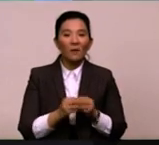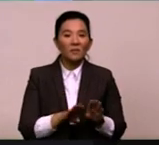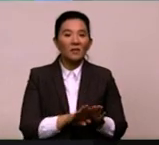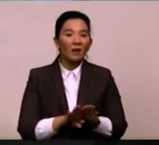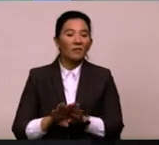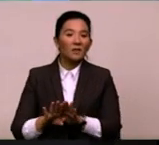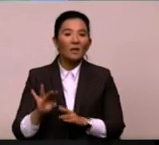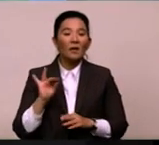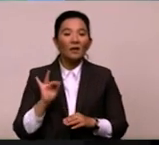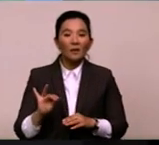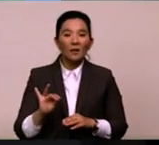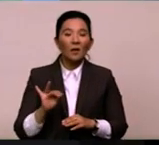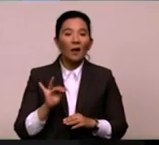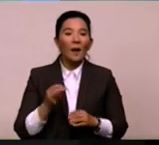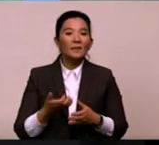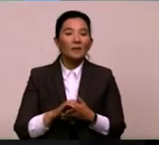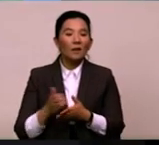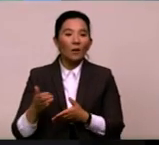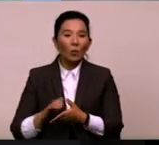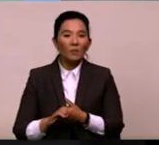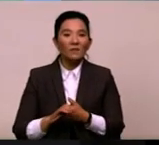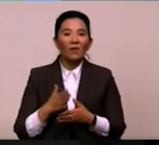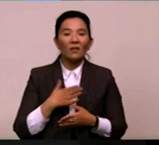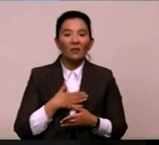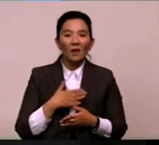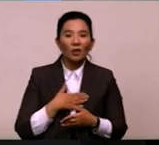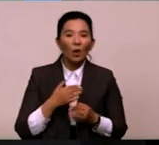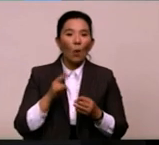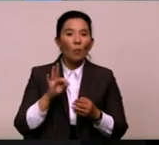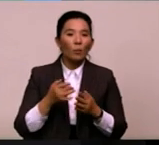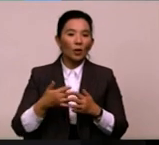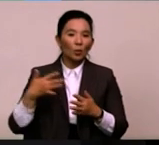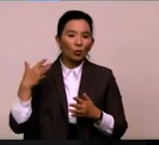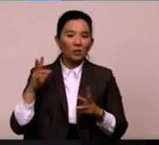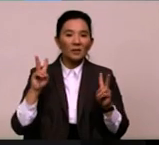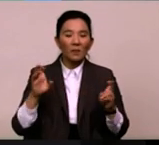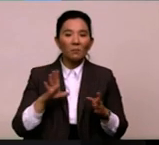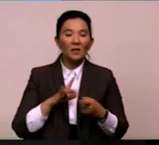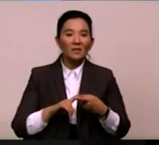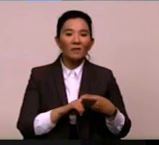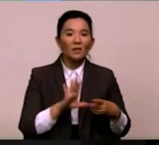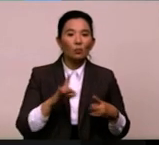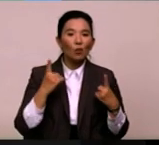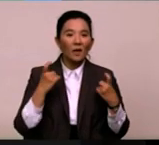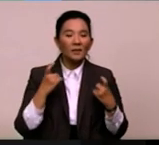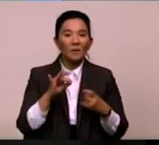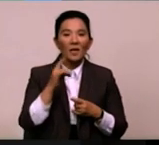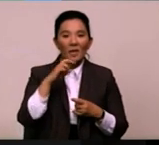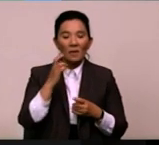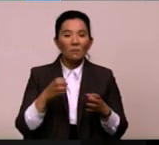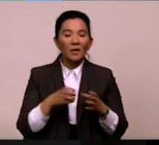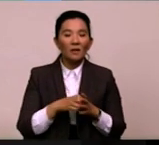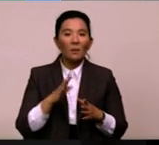сравнить. И знакомство наше по предыдущим темам было связано с Бухарским эмиратом,